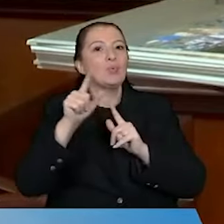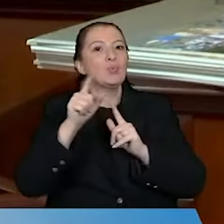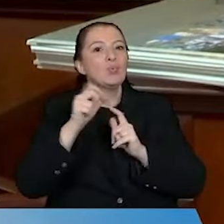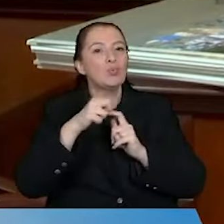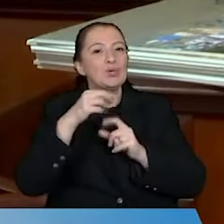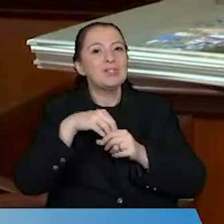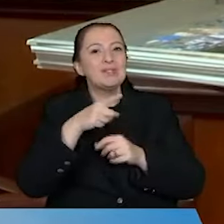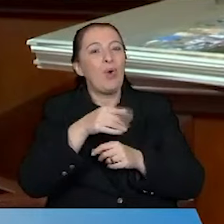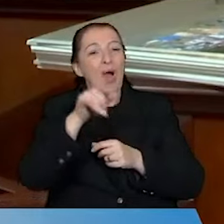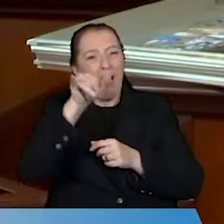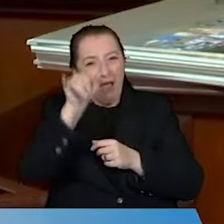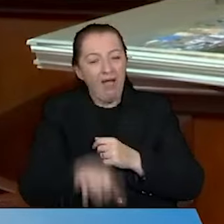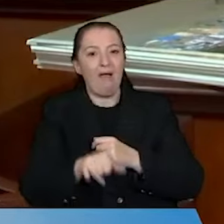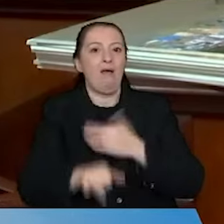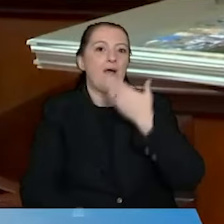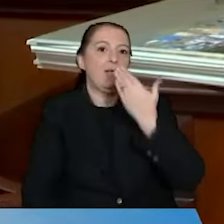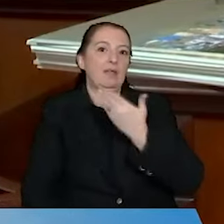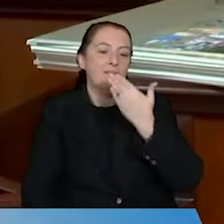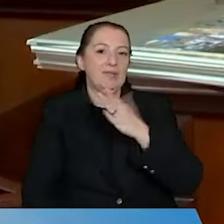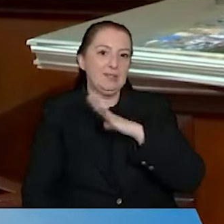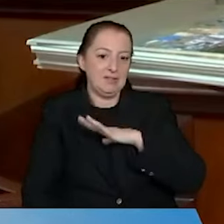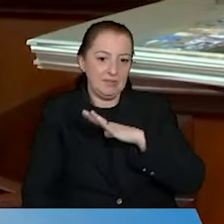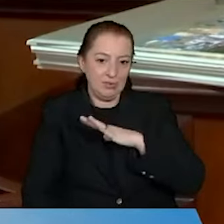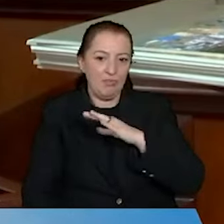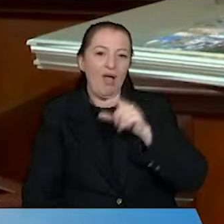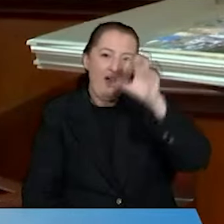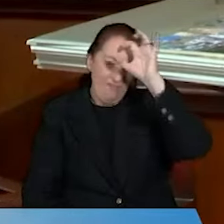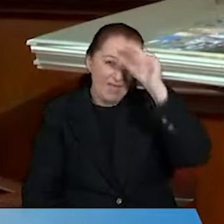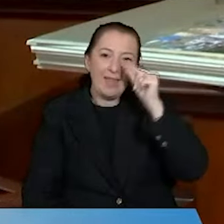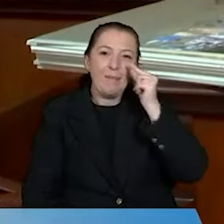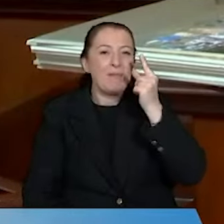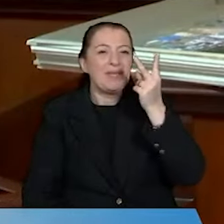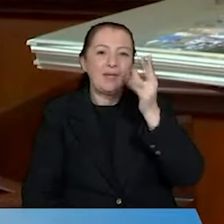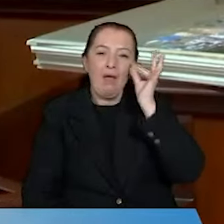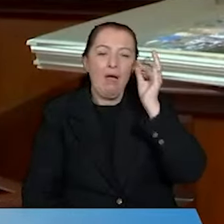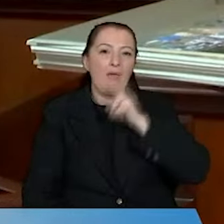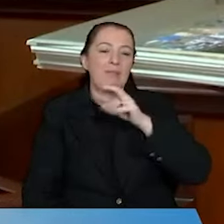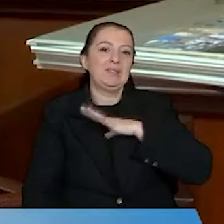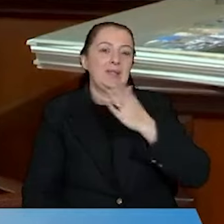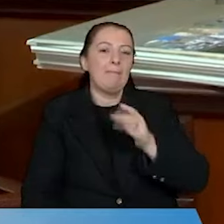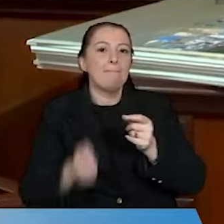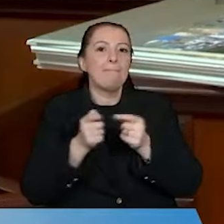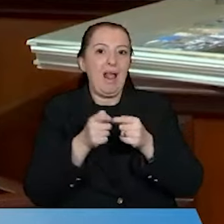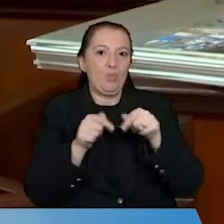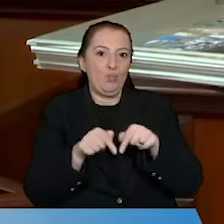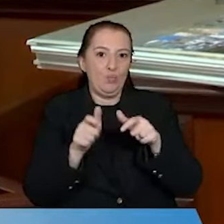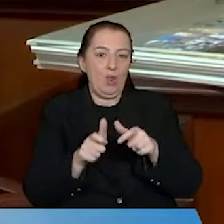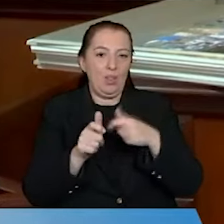yani hakkaniyeti anlatmak için Fatih Bey'e bir iki hatırlatmada bulunmak istiyorum. Beltur'u burada